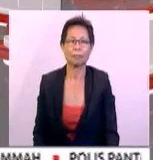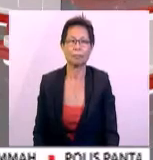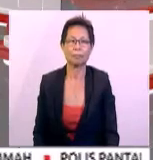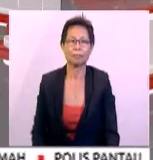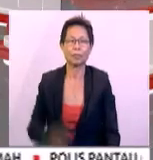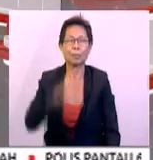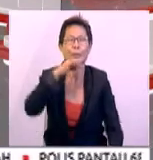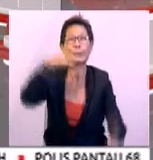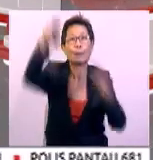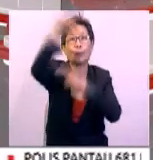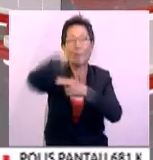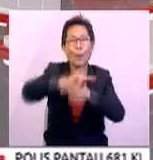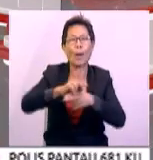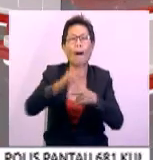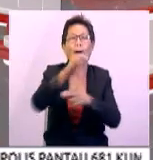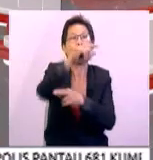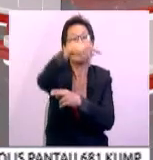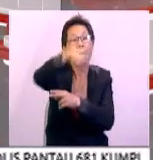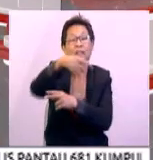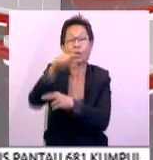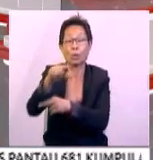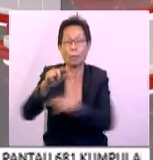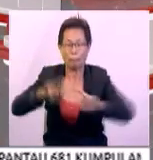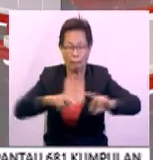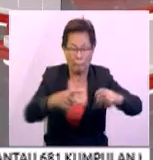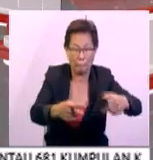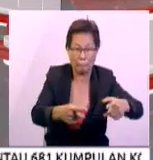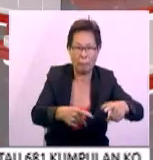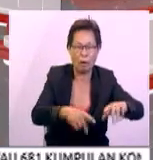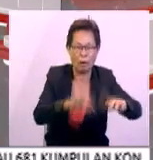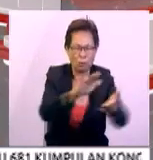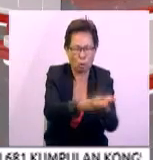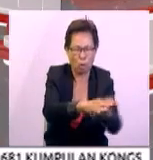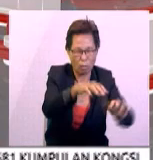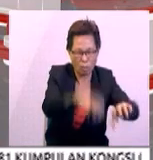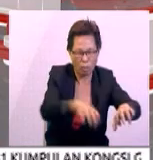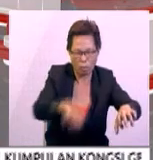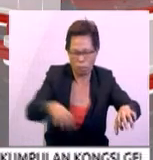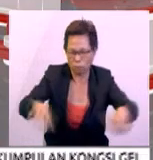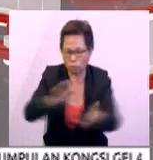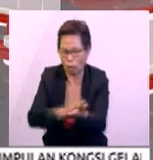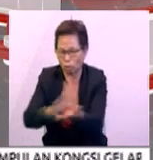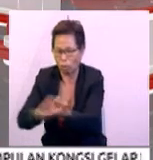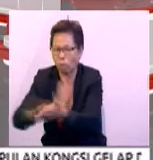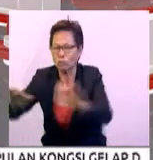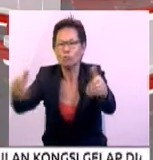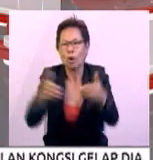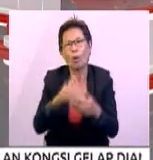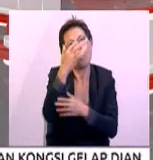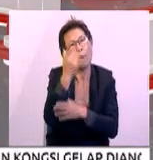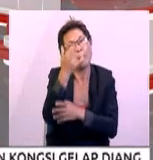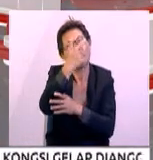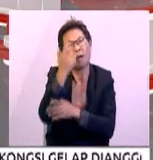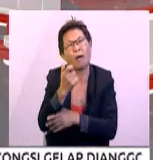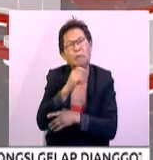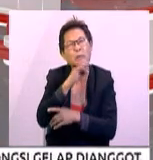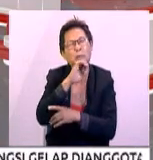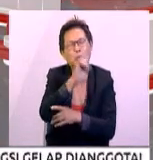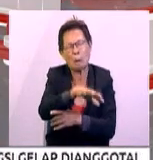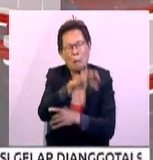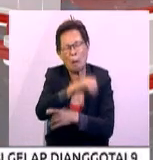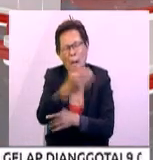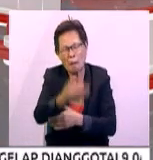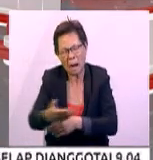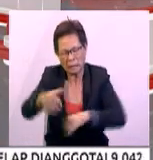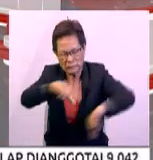Kes pencemaran udara di Pasir Gudang sehingga menyebabkan beberapa sekolah terpaksa ditutup disahkan berpunca daripada sisa bahan